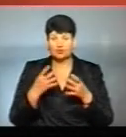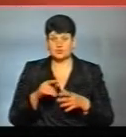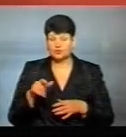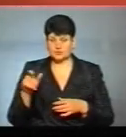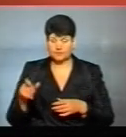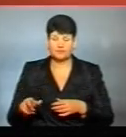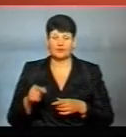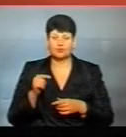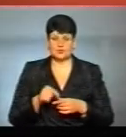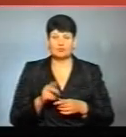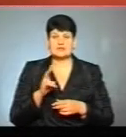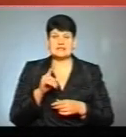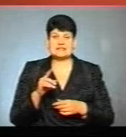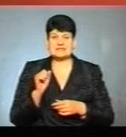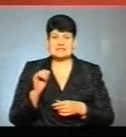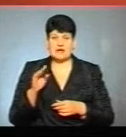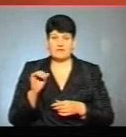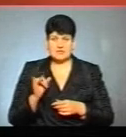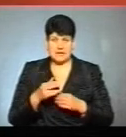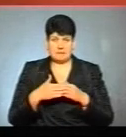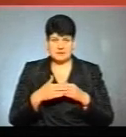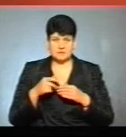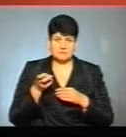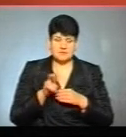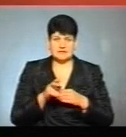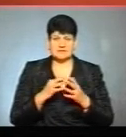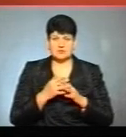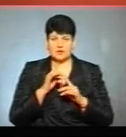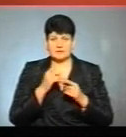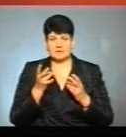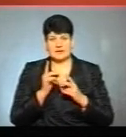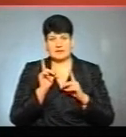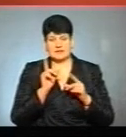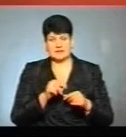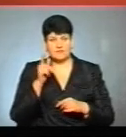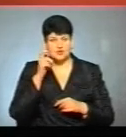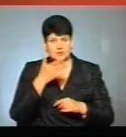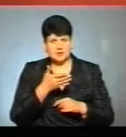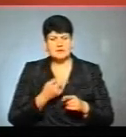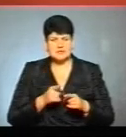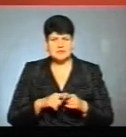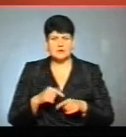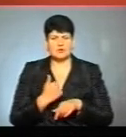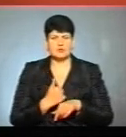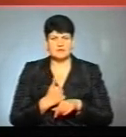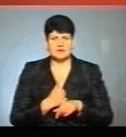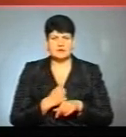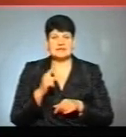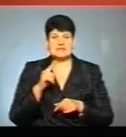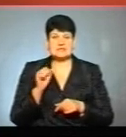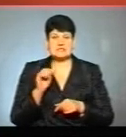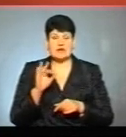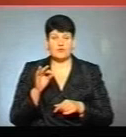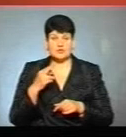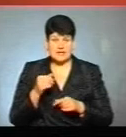тепер, скажімо, Заводське десь близько перейтися до сільради і таке інше, то тепер треба їхати до Чорткова. Оце основна… Але Заводське – це околиця